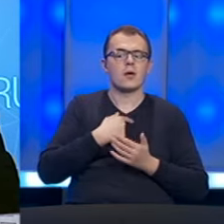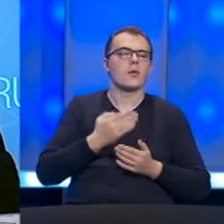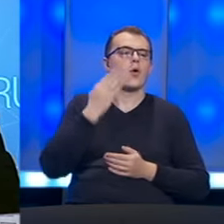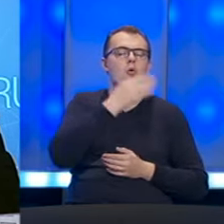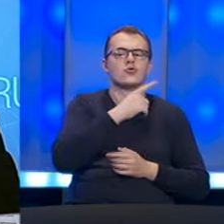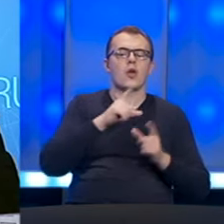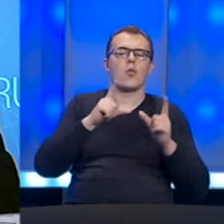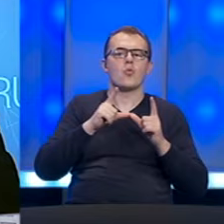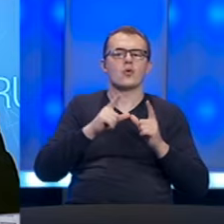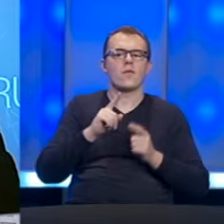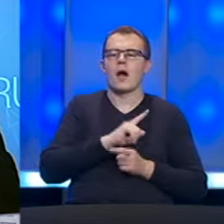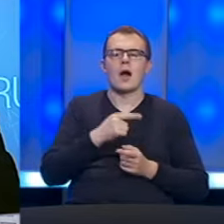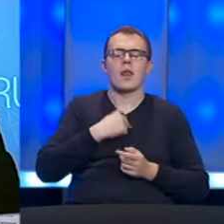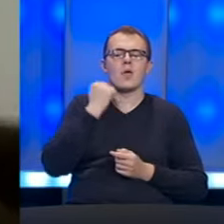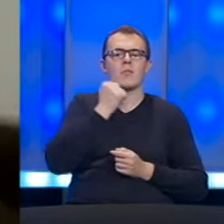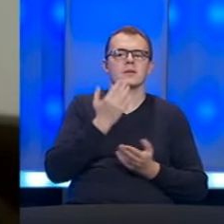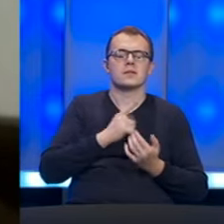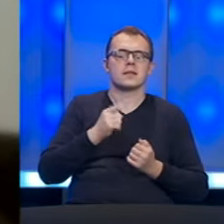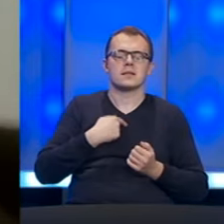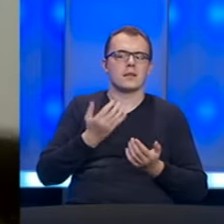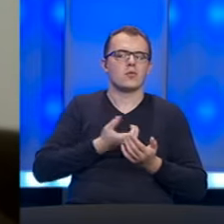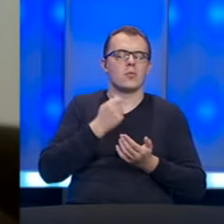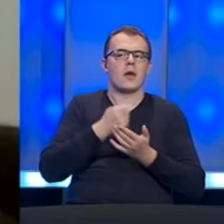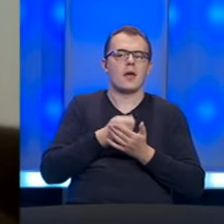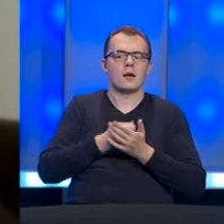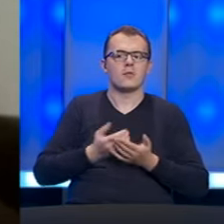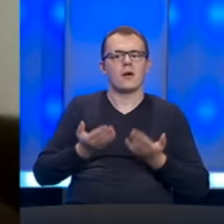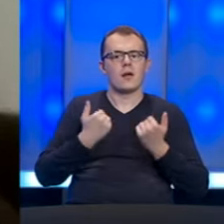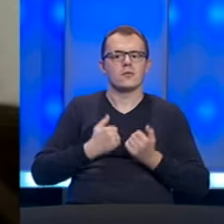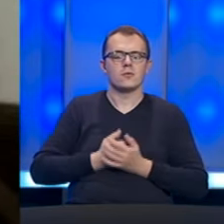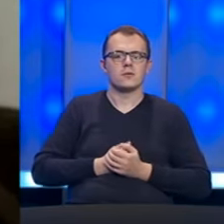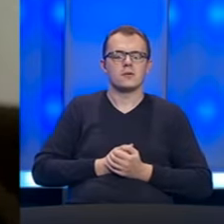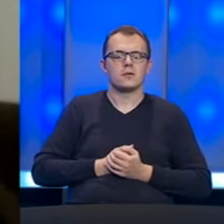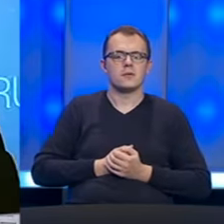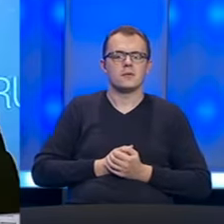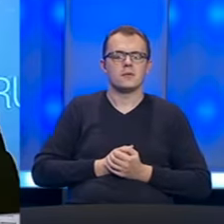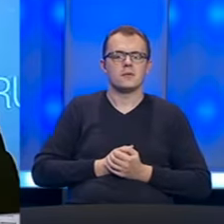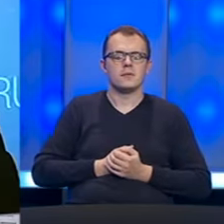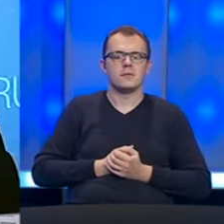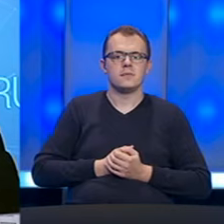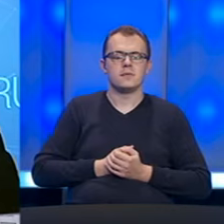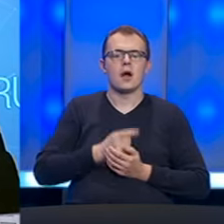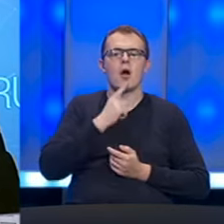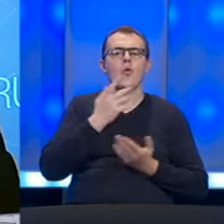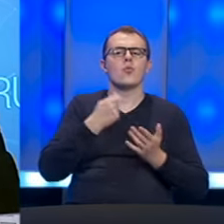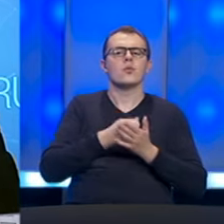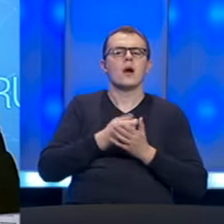a ne u Brazil, gdje nisam dobila nagradu, ali eto. Koju nagradu ste tamo dobili?